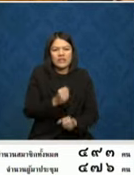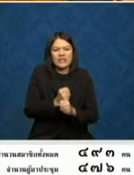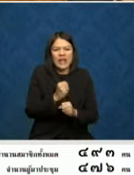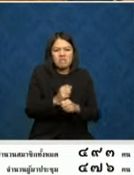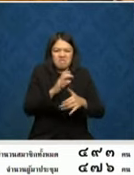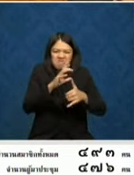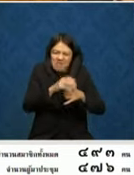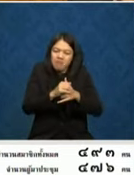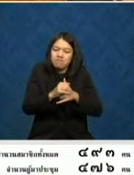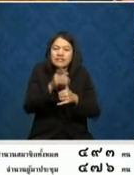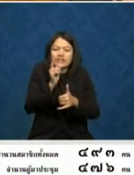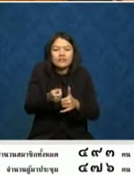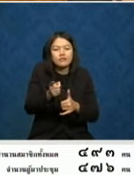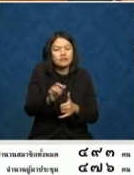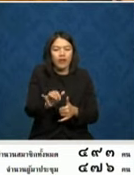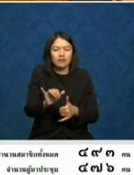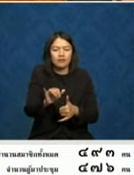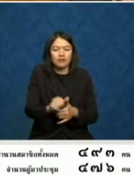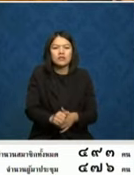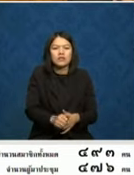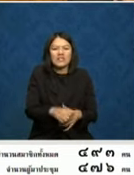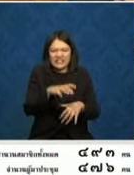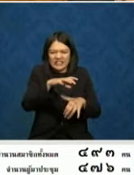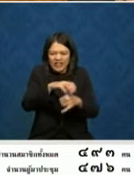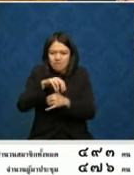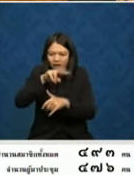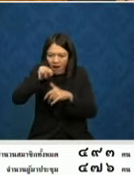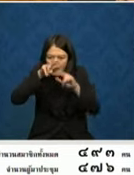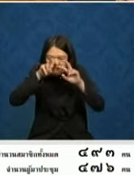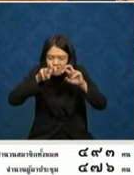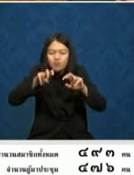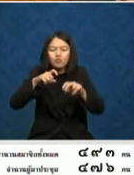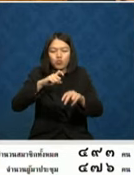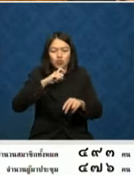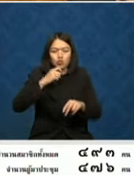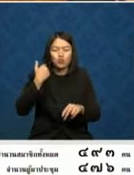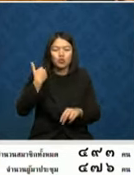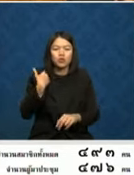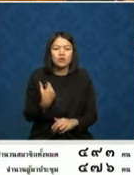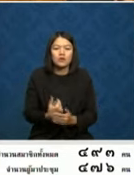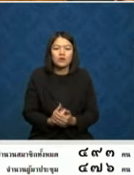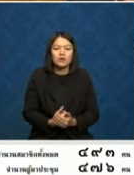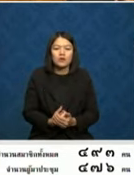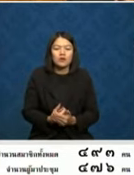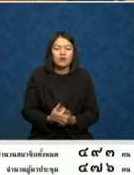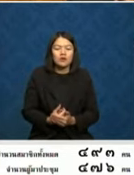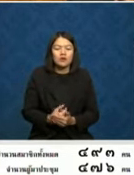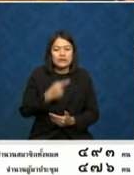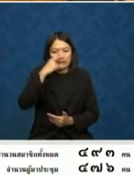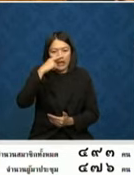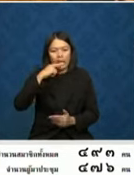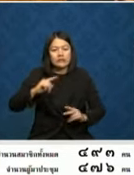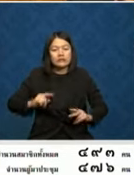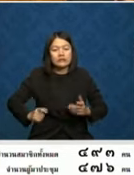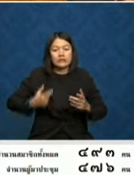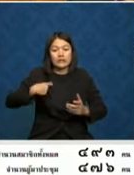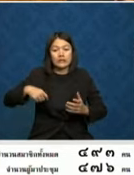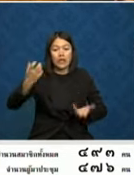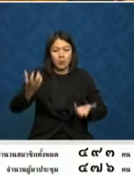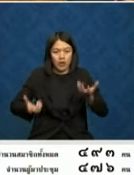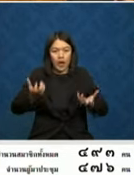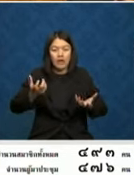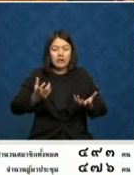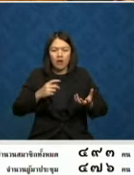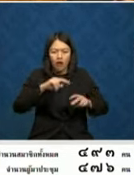ได้ถึงที่สุดแต่มีการดำเนินคดีอยู่นะครับแล้วก็ผมเชื่อมั่นว่าด้วยกระบวนการยุติธรรมของไทยเนี่ยสุดท้ายเราจะสามารถนำเอาคนผิ